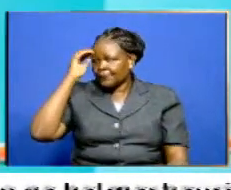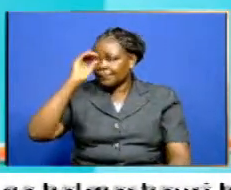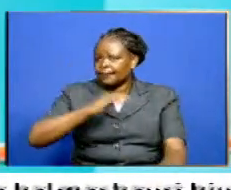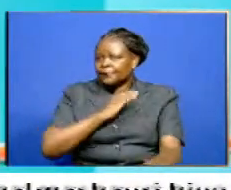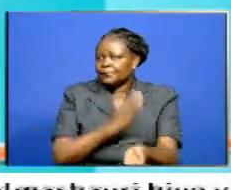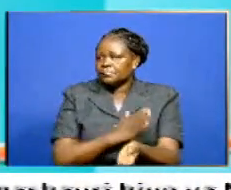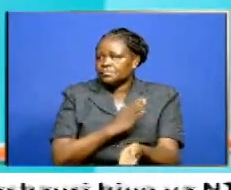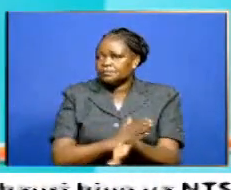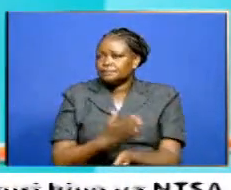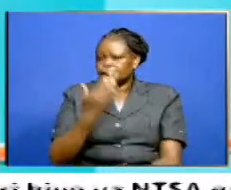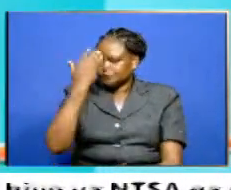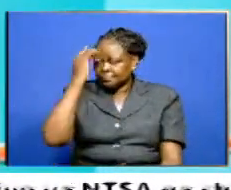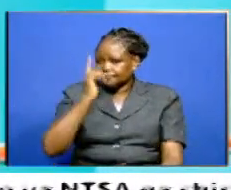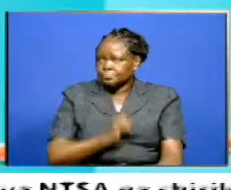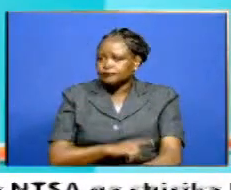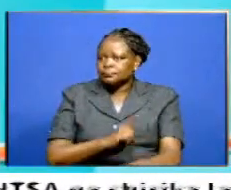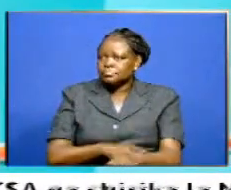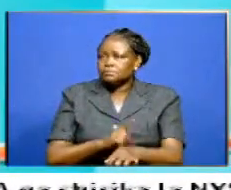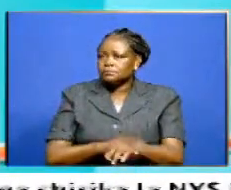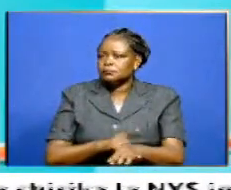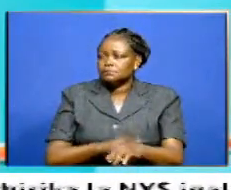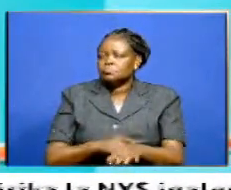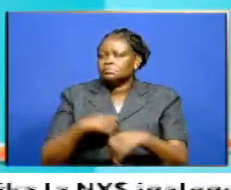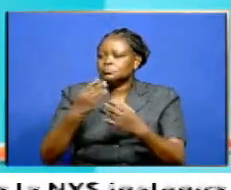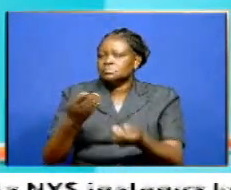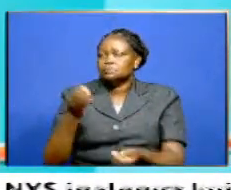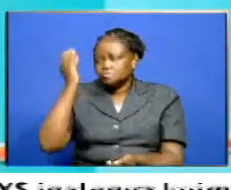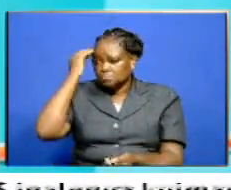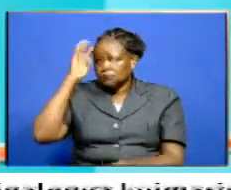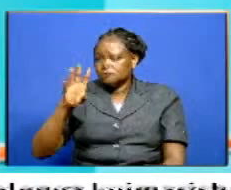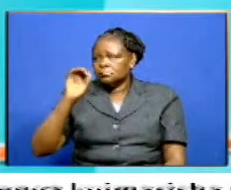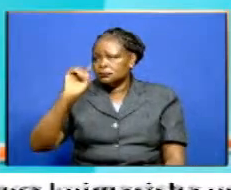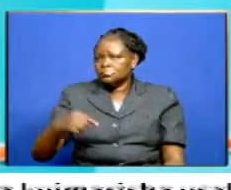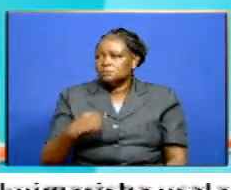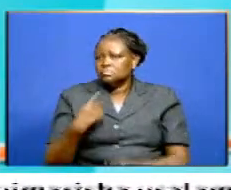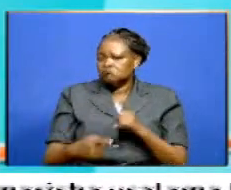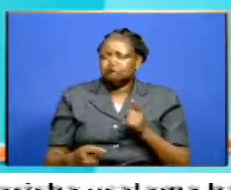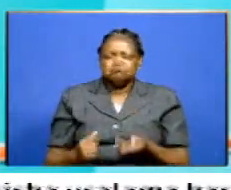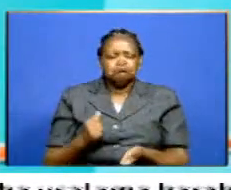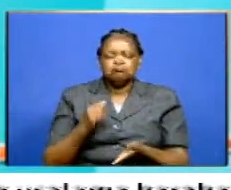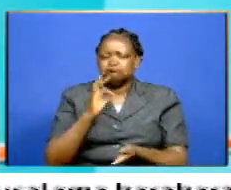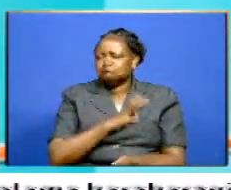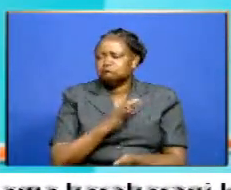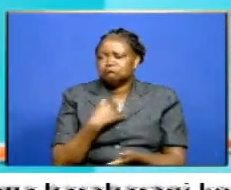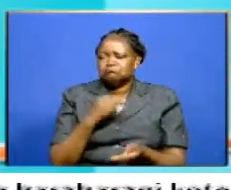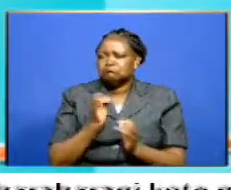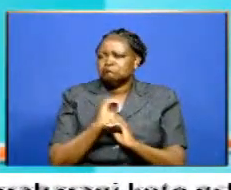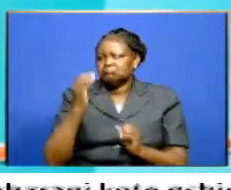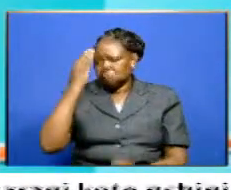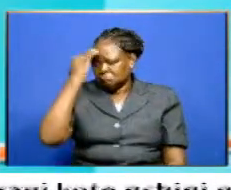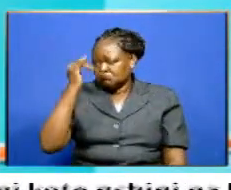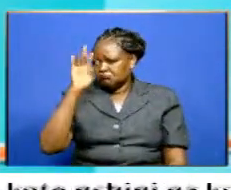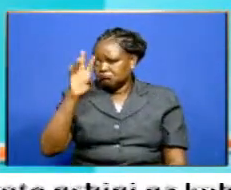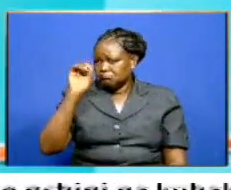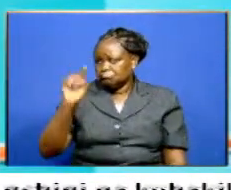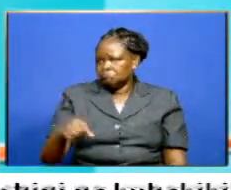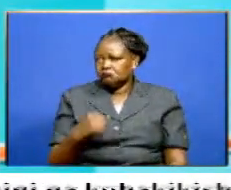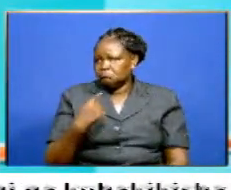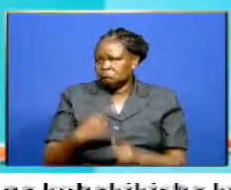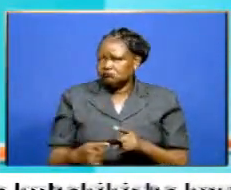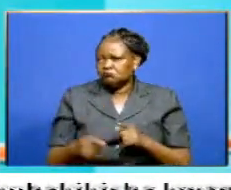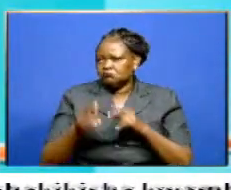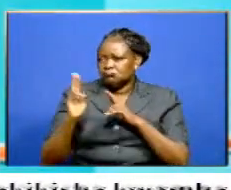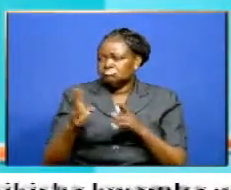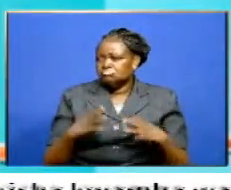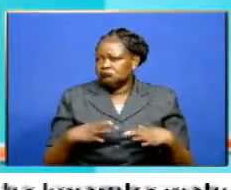sababu ukipatia mwanafunzi 40,000 a year haujamsaidia sana, kwa sababu 40,000 a year hata kama wewe ni ule wa